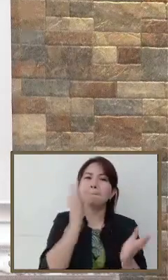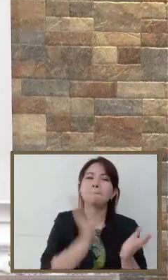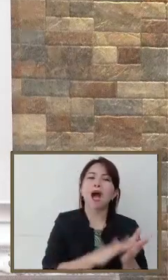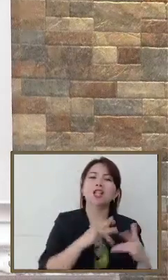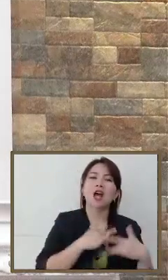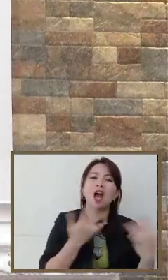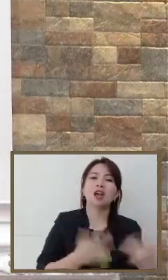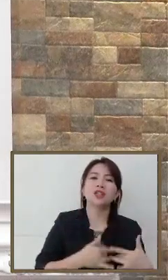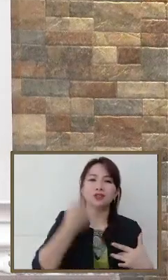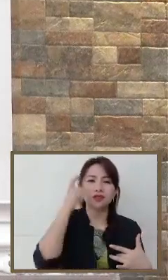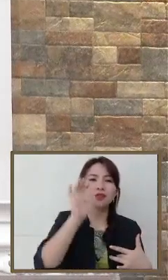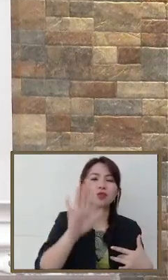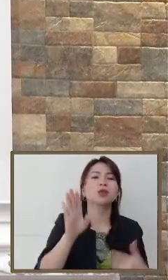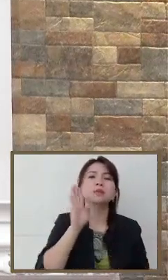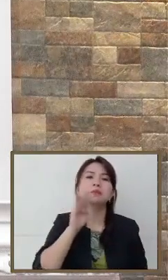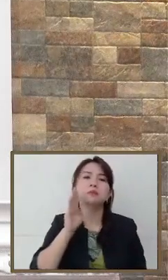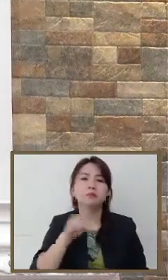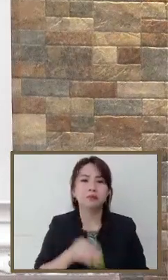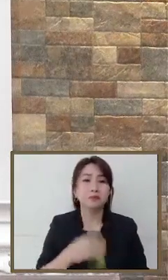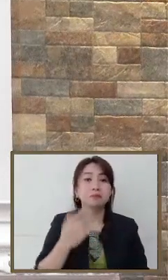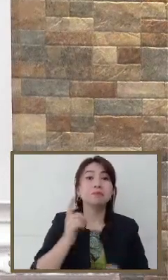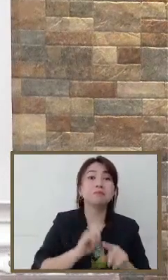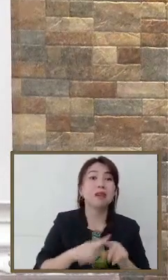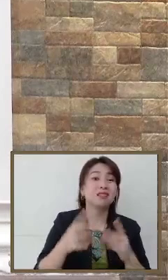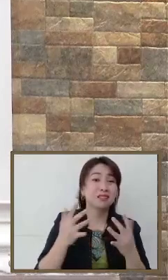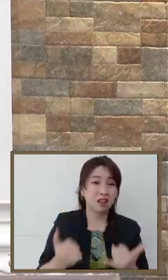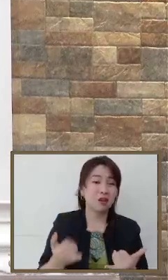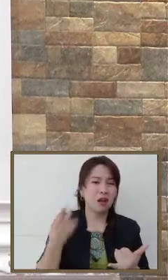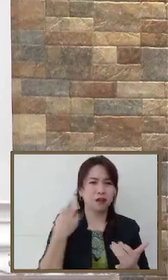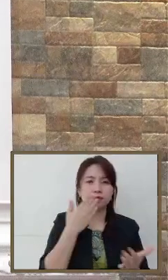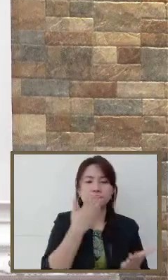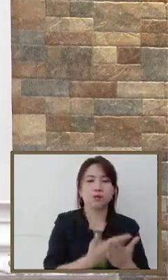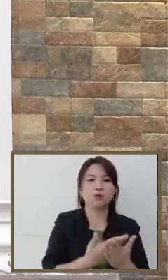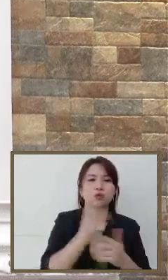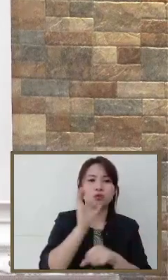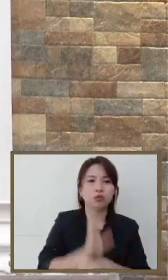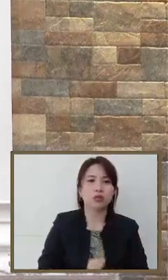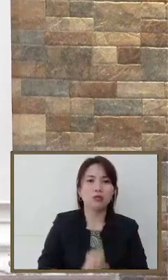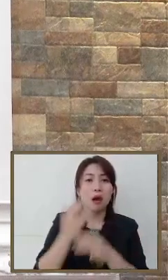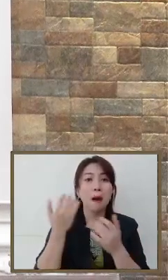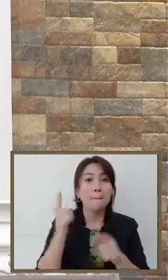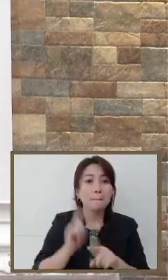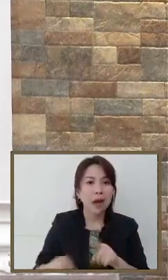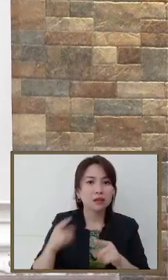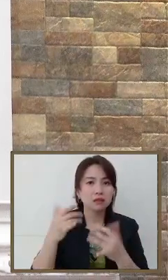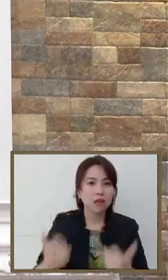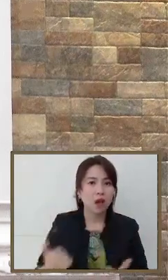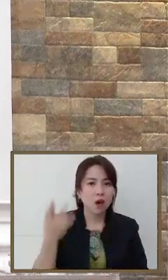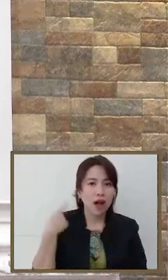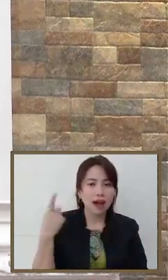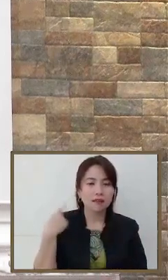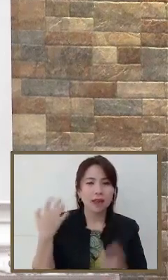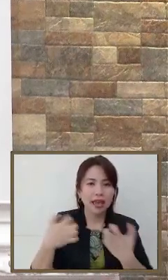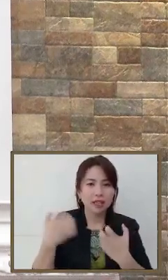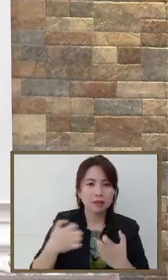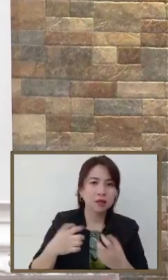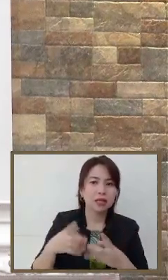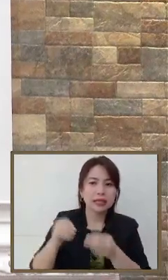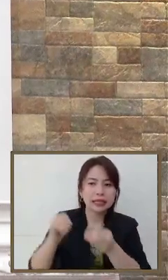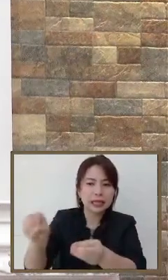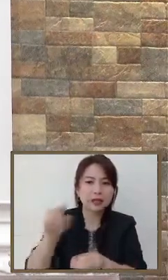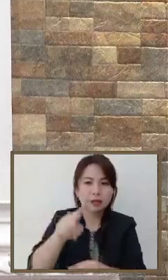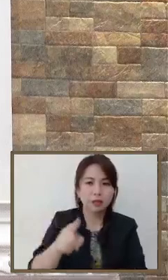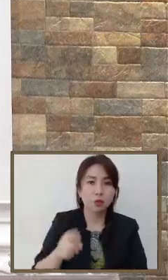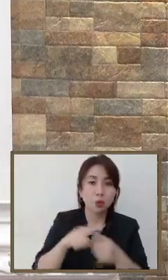ang kalagayan mo ang ganda-ganda pero maya-maya may makikialam na naman maayos anoang maging kalagayan natin mga kapatid